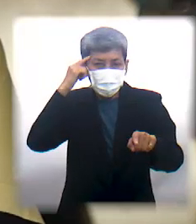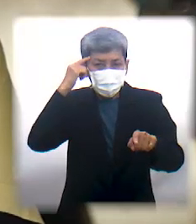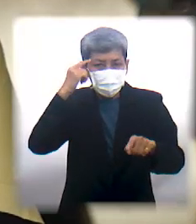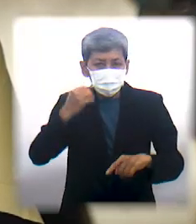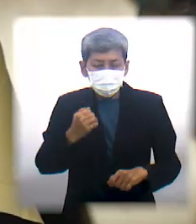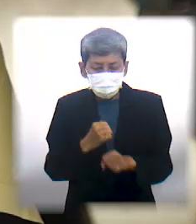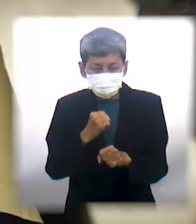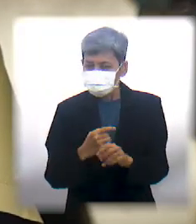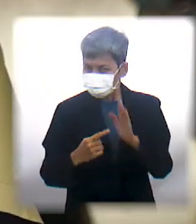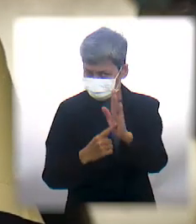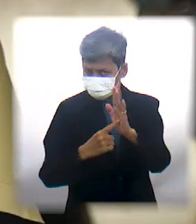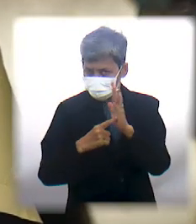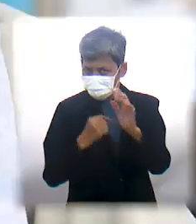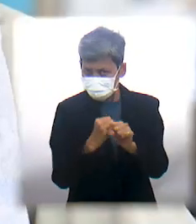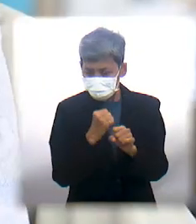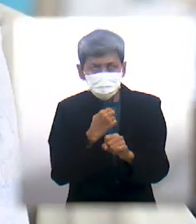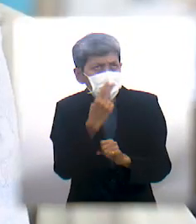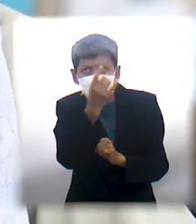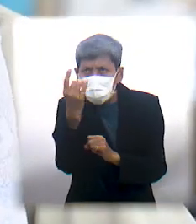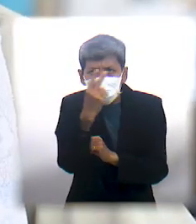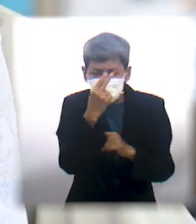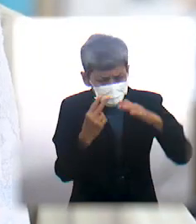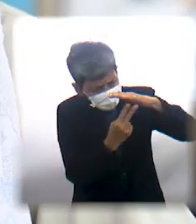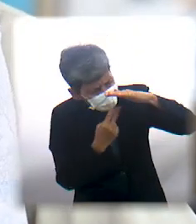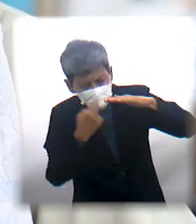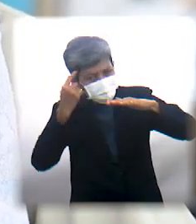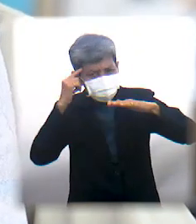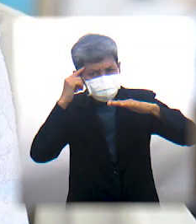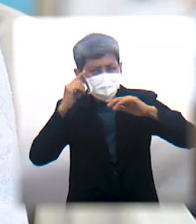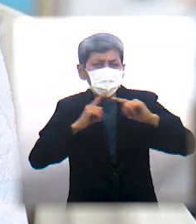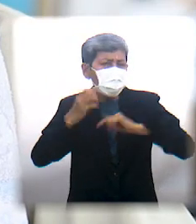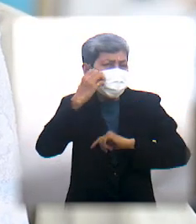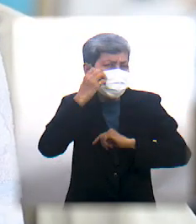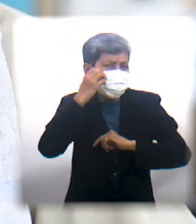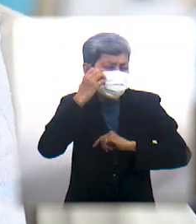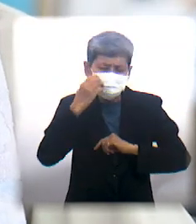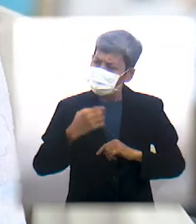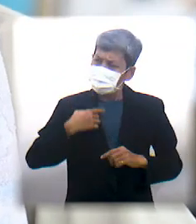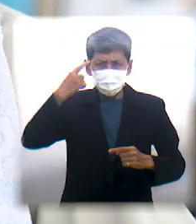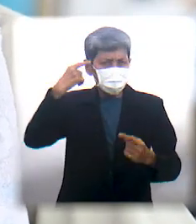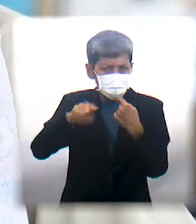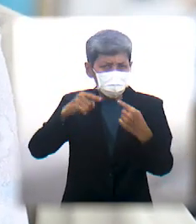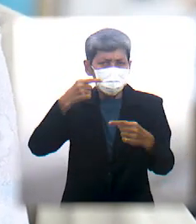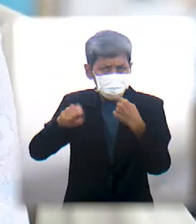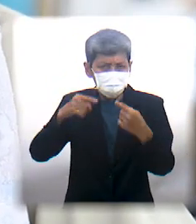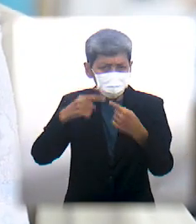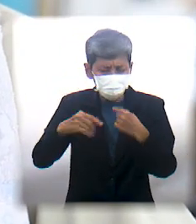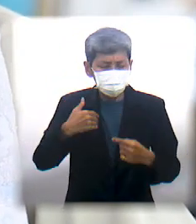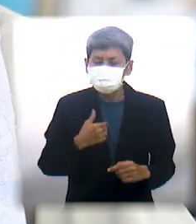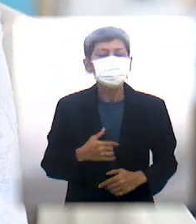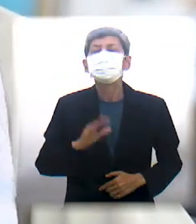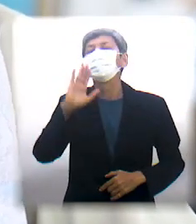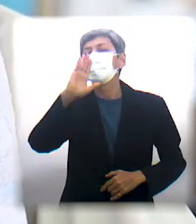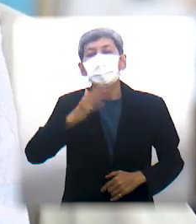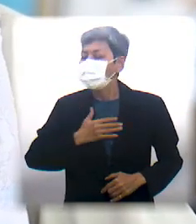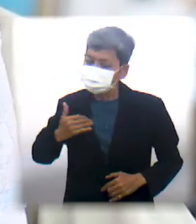มีการทำให้ดู ใช่เราก็ไม่เห็นหน้างานว่าเป็นยังไงอะไรเงี้ยบางทีคุยกันแล้วความเข้าใจเราไม่ตรงกันเงี้ย ค่ะ เราลุ